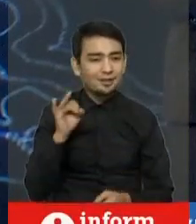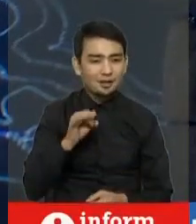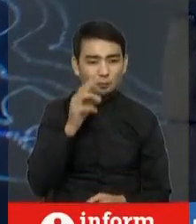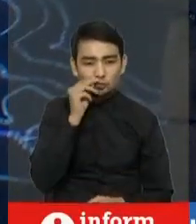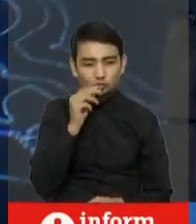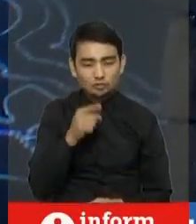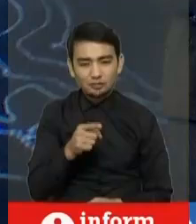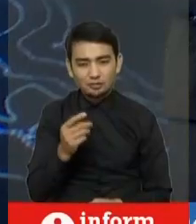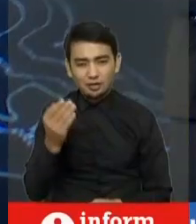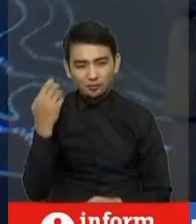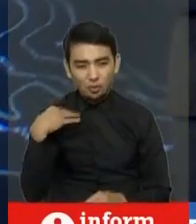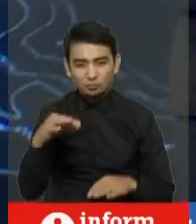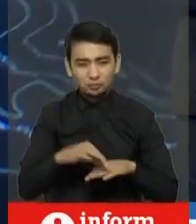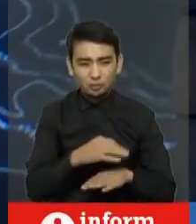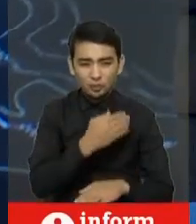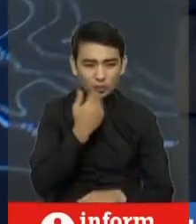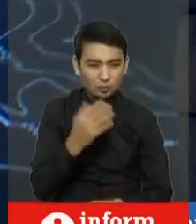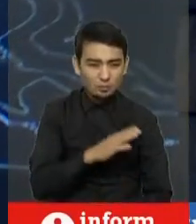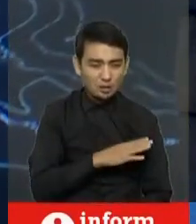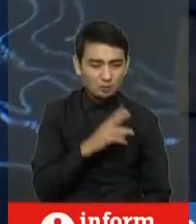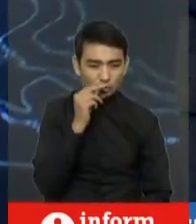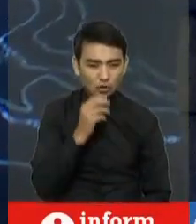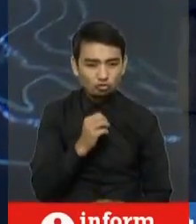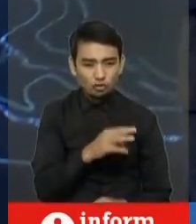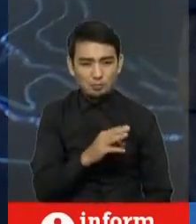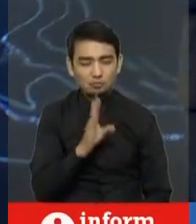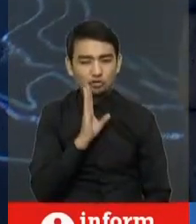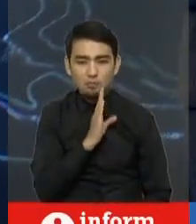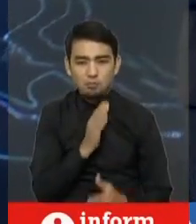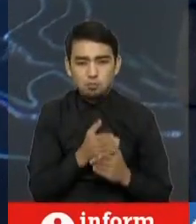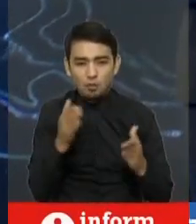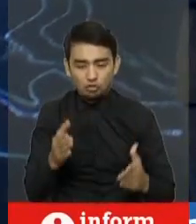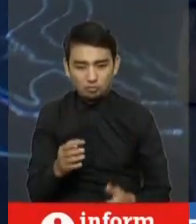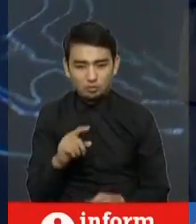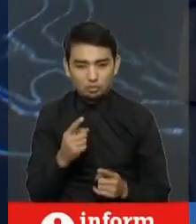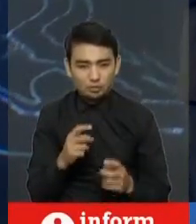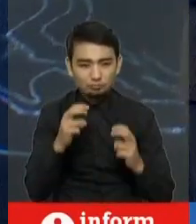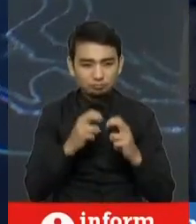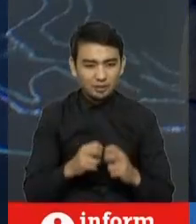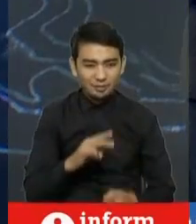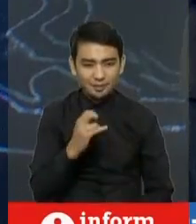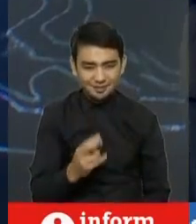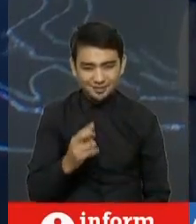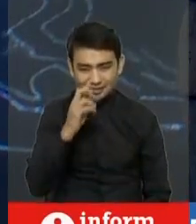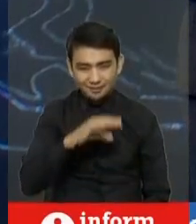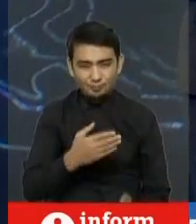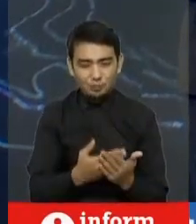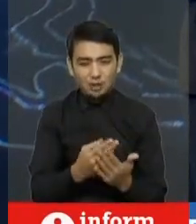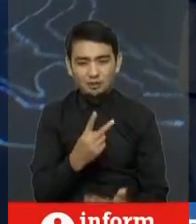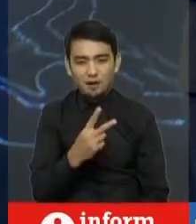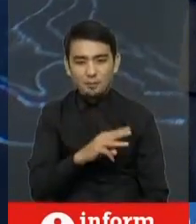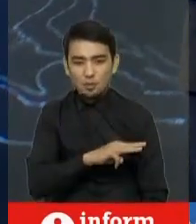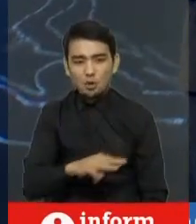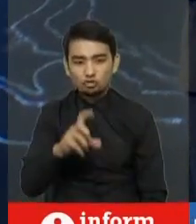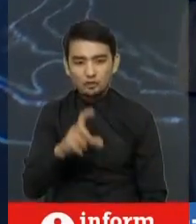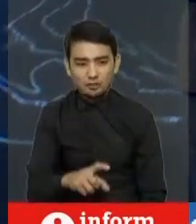мужчин, никогда не состоявших в браке, больше, чем женщин. По данным Бюро национальной статистики, в стране почти 2 миллиона человек